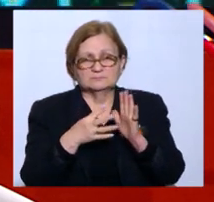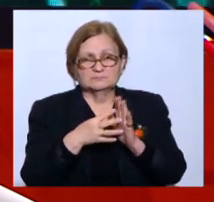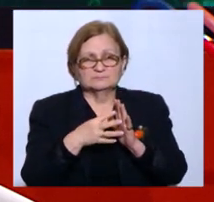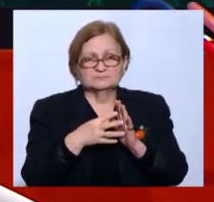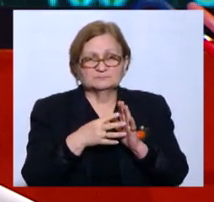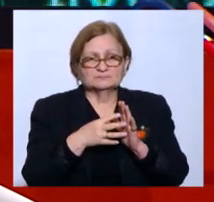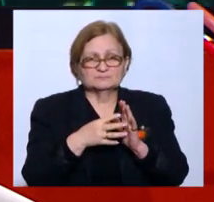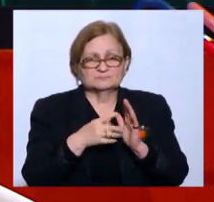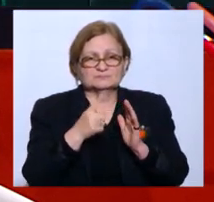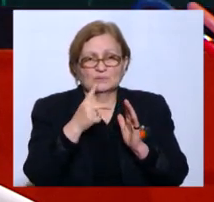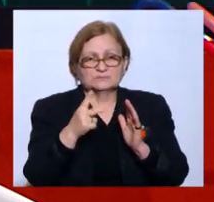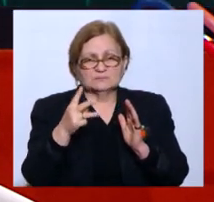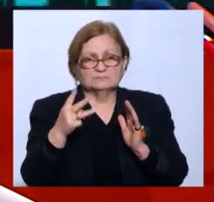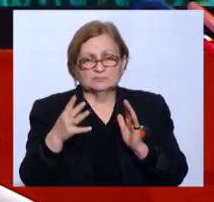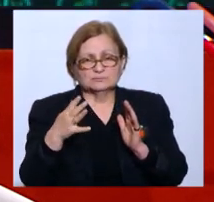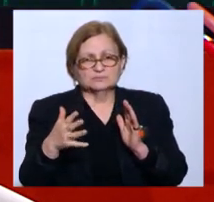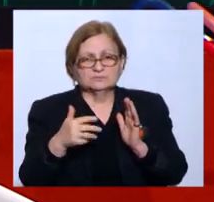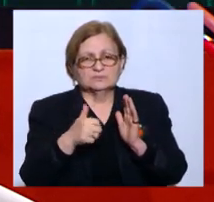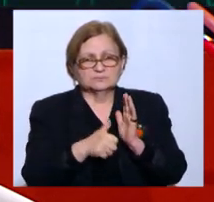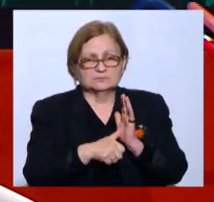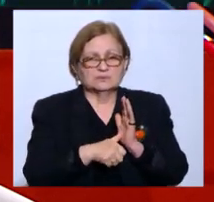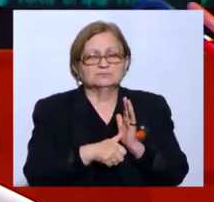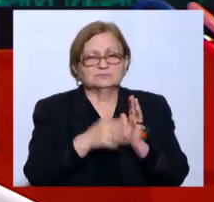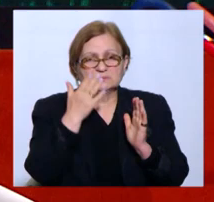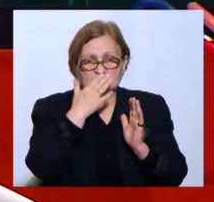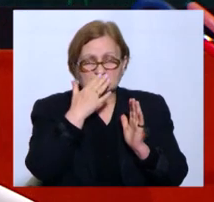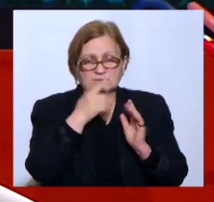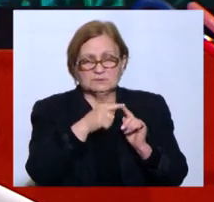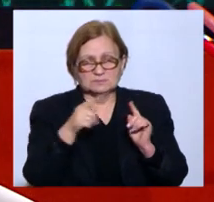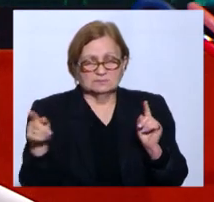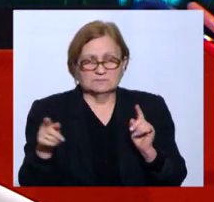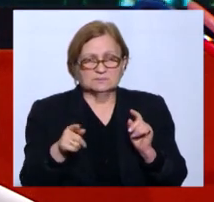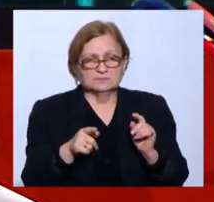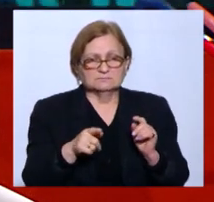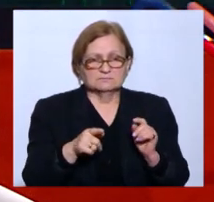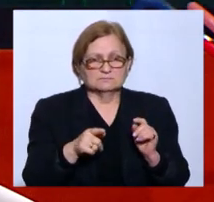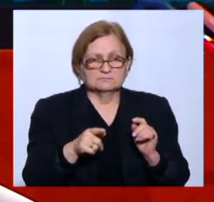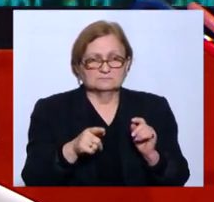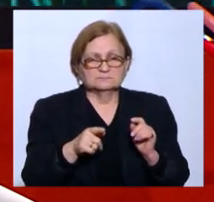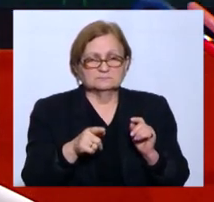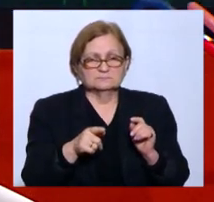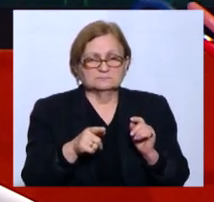რამდენი გაკვეთილია? 1 2 3 4 5 6 გაკვეთილი გავიდა. ხო?